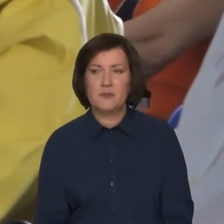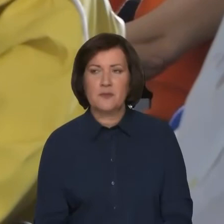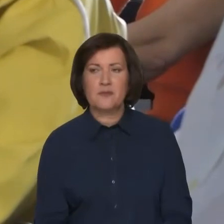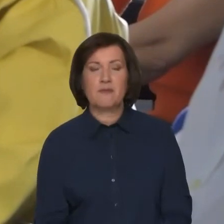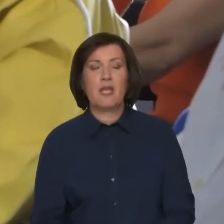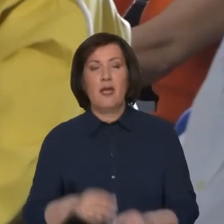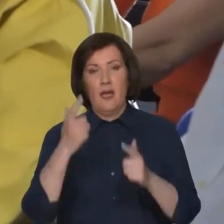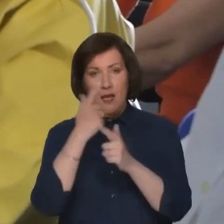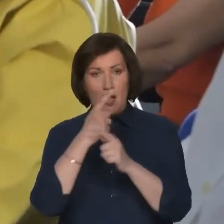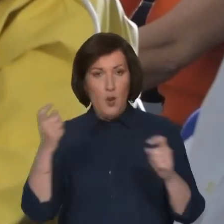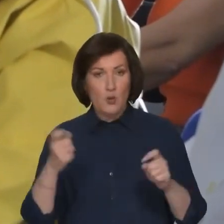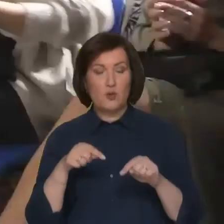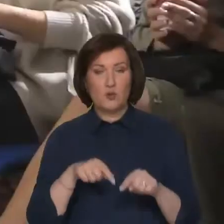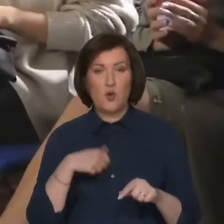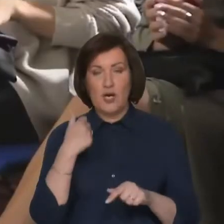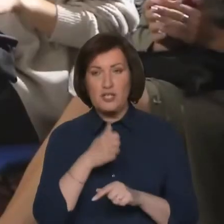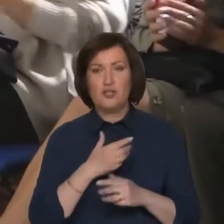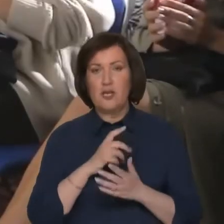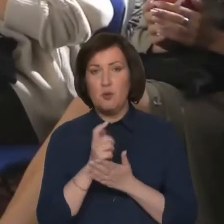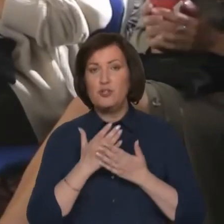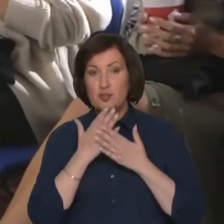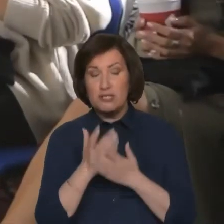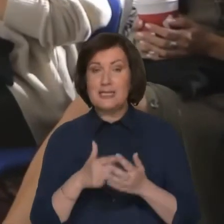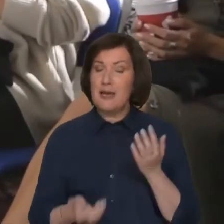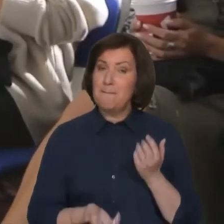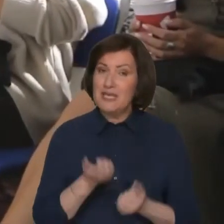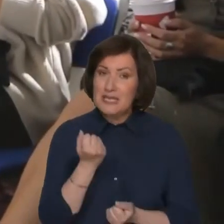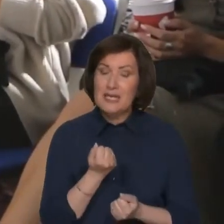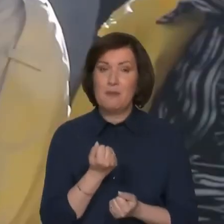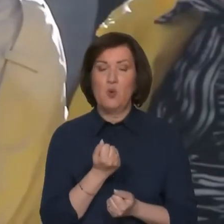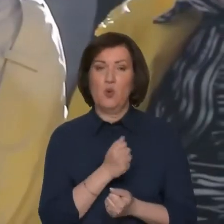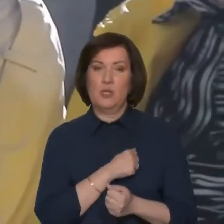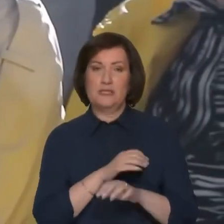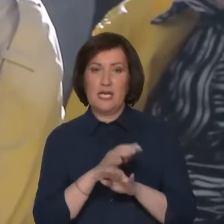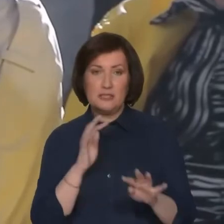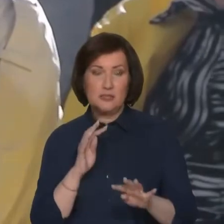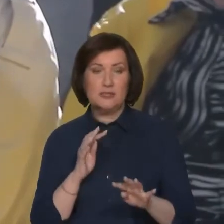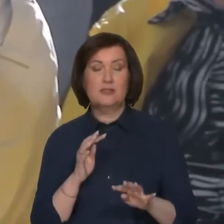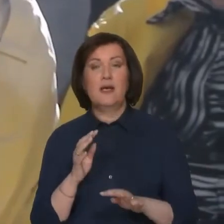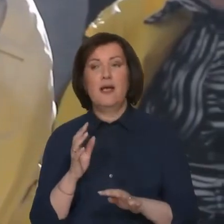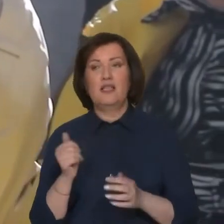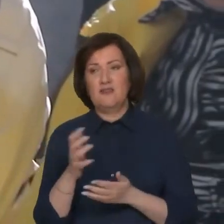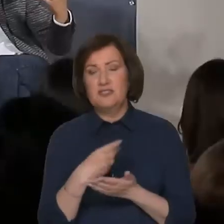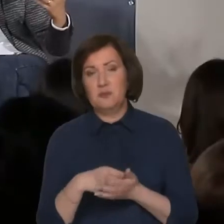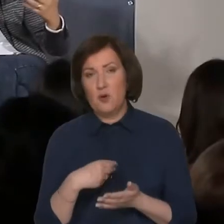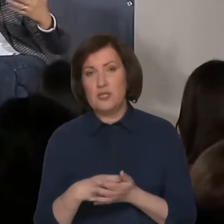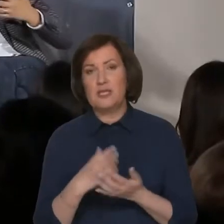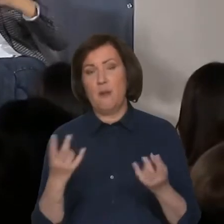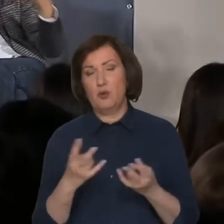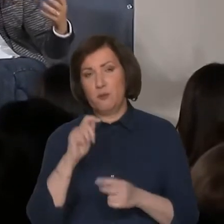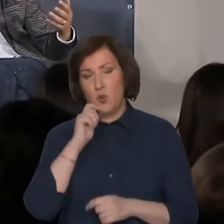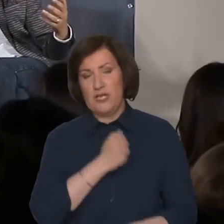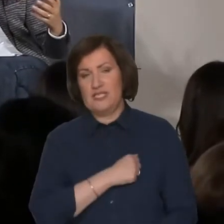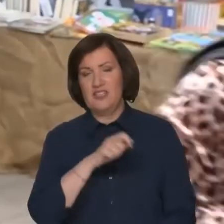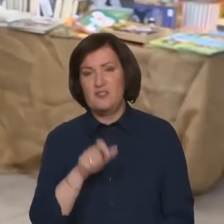Лозунг з цьогорічних поетичних читань – за підтримки ЗСУ та на підтримку ЗСУ. А на всіх подіях збирають гроші на потреби